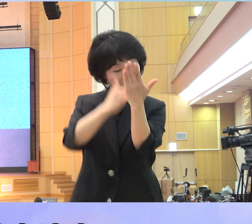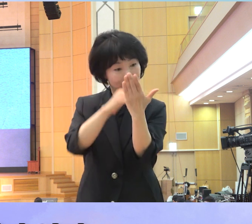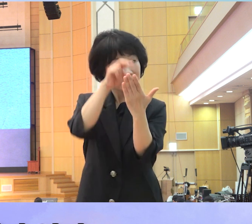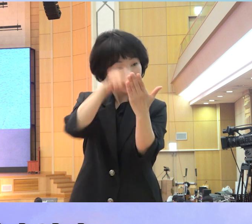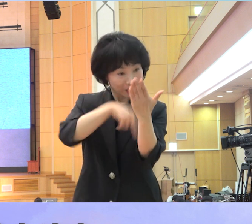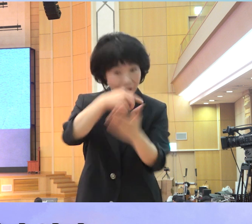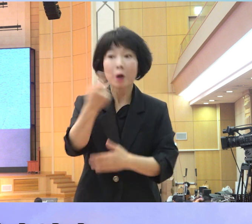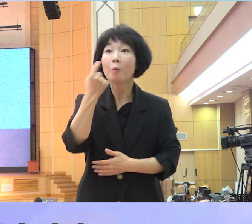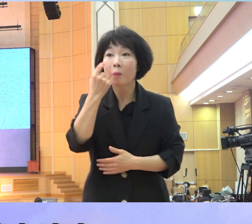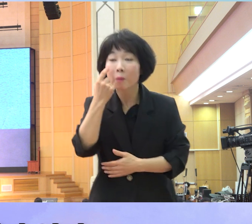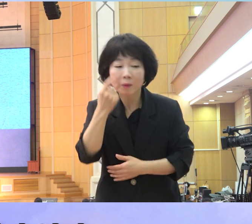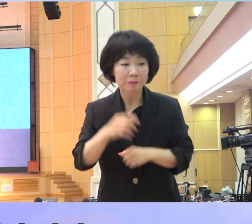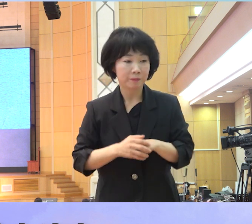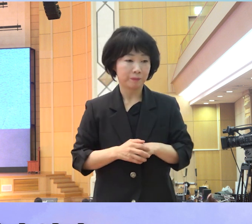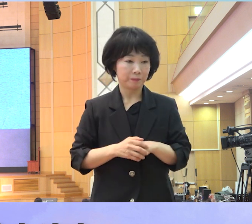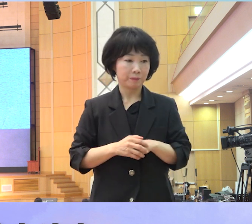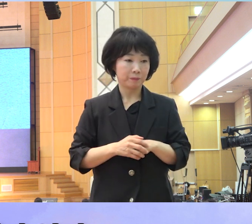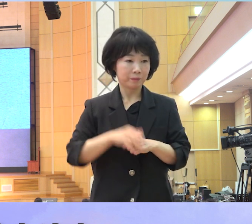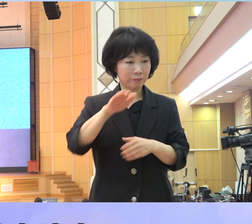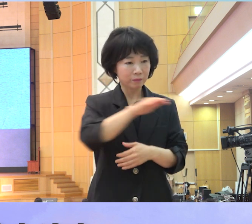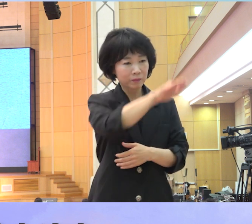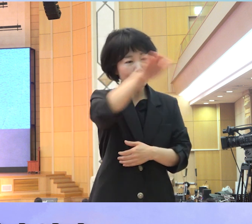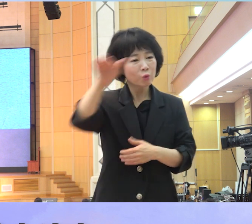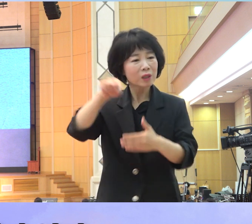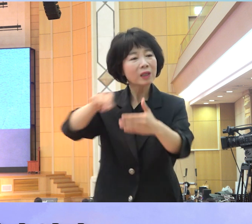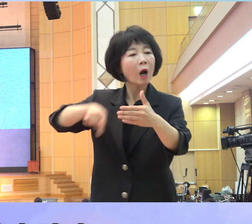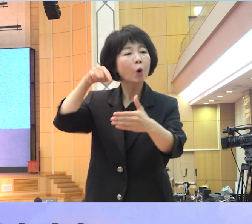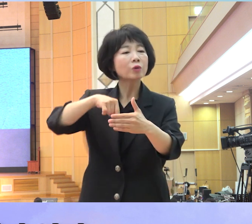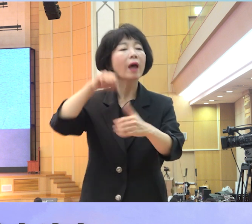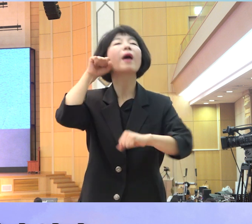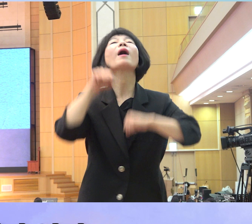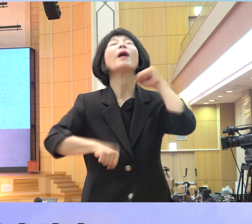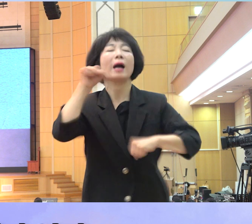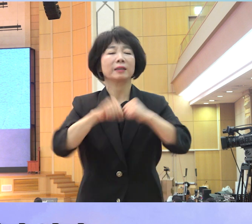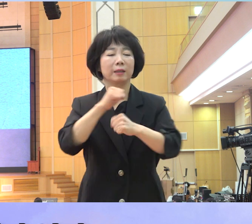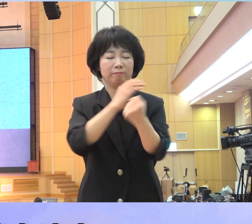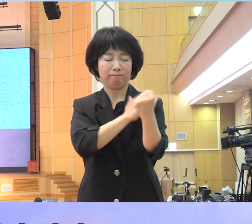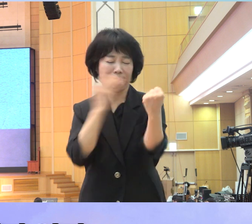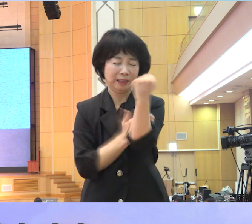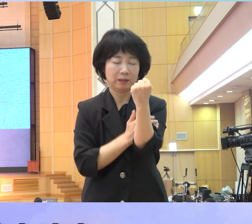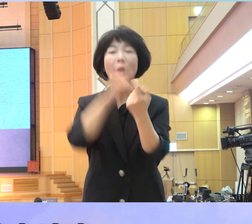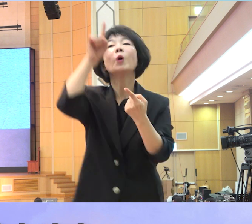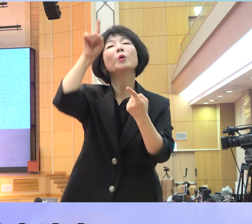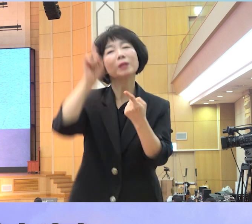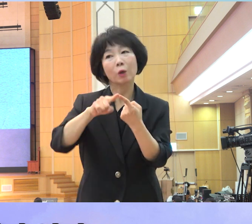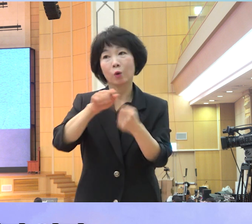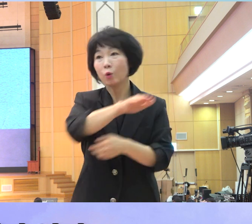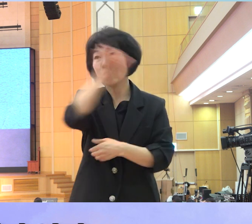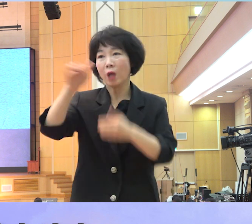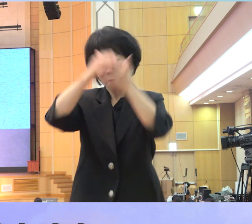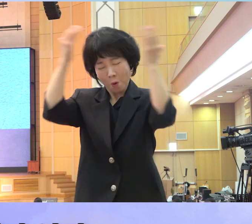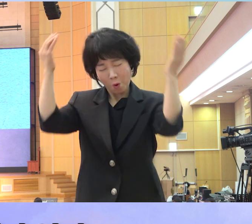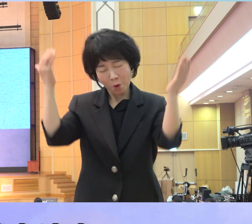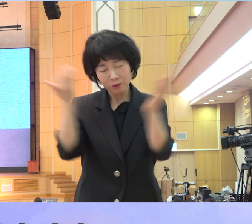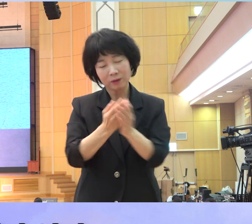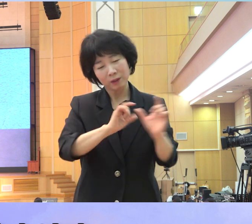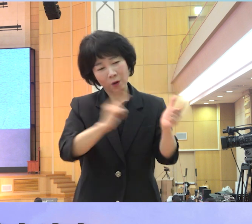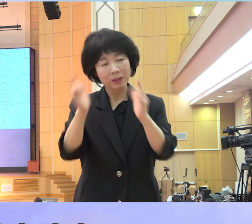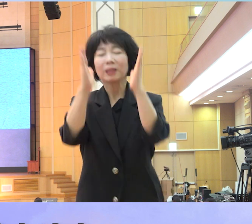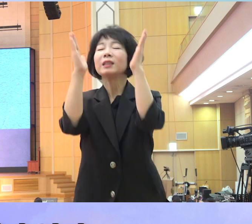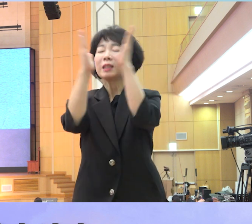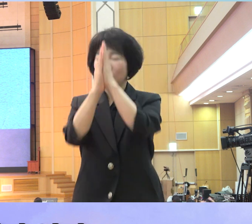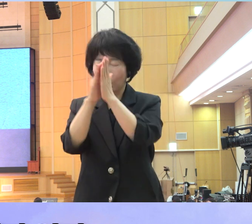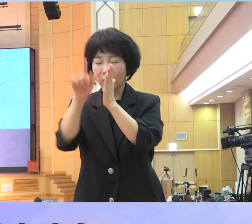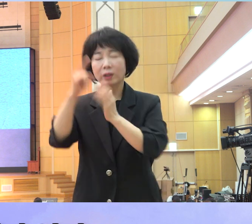같이 읽어보겠습니다. 시작! 우리 가운데서 역사하시는 능력대로 우리의 온갖